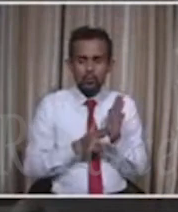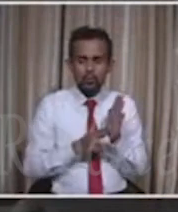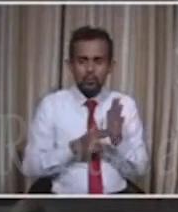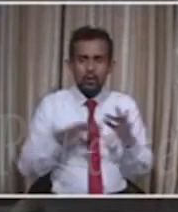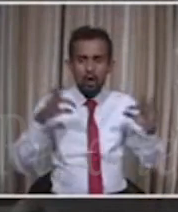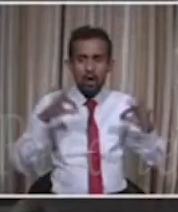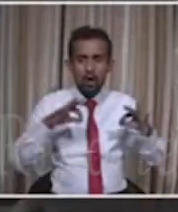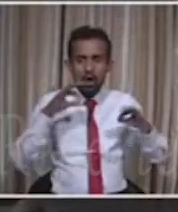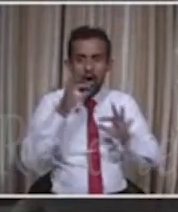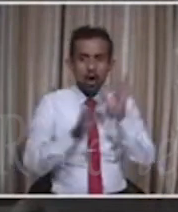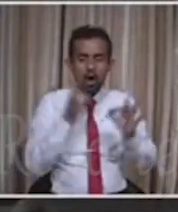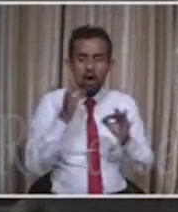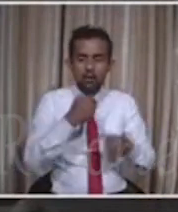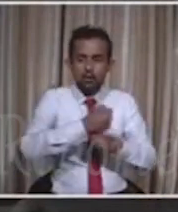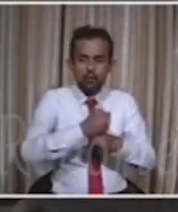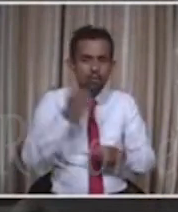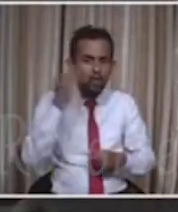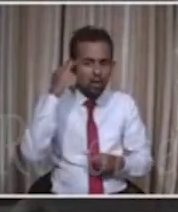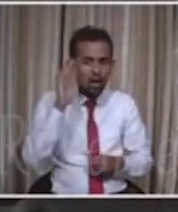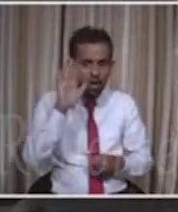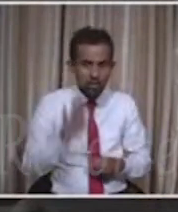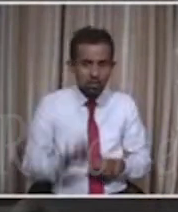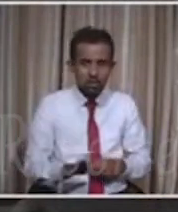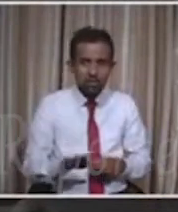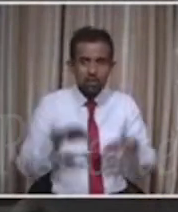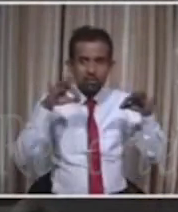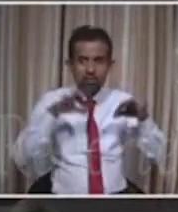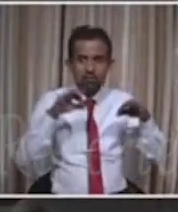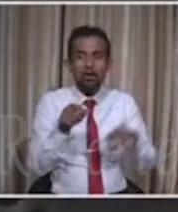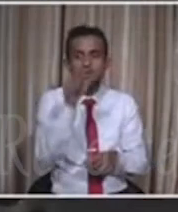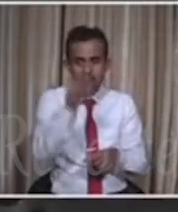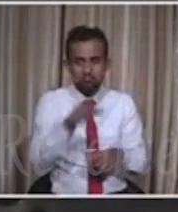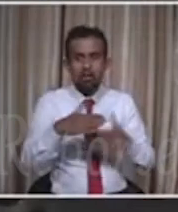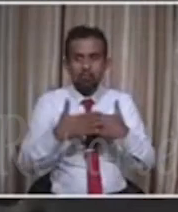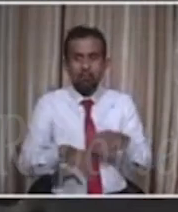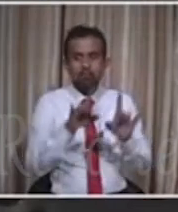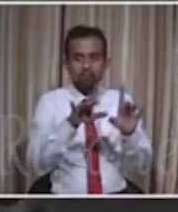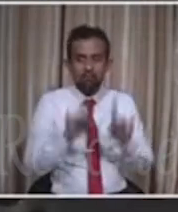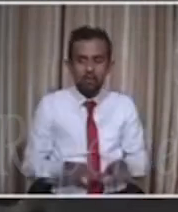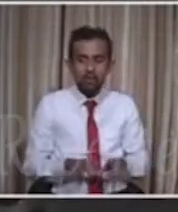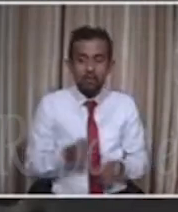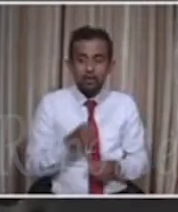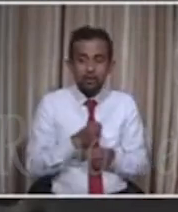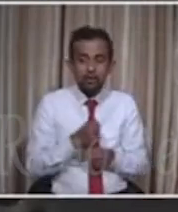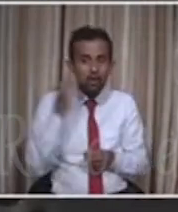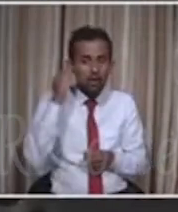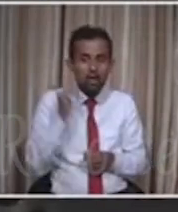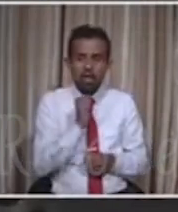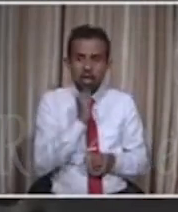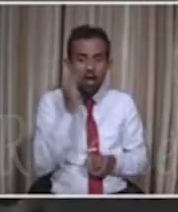හුණුවටේ කතාවේ ගෘෂාගේ චරිතය අද එතුමා රඟපානවා කිව්වා. හැබැයි ගෘෂාගේ හැබැයි අම්මට